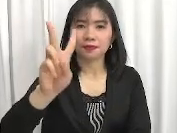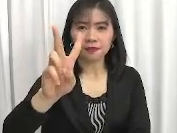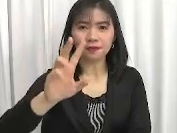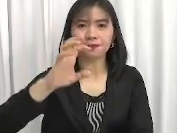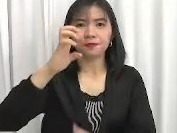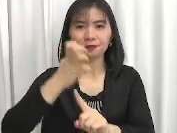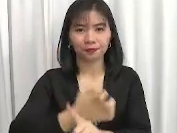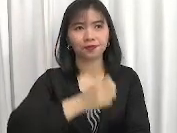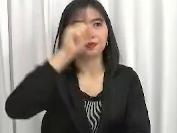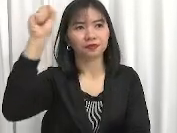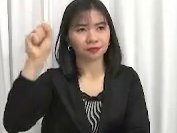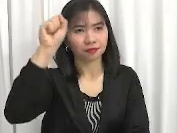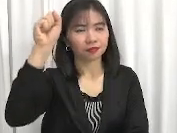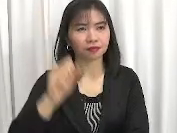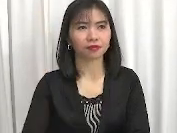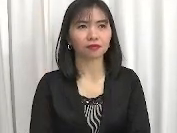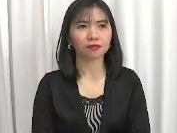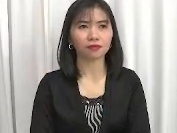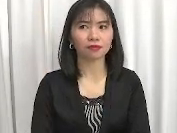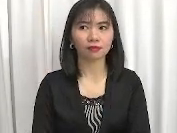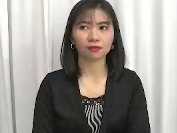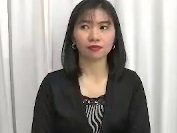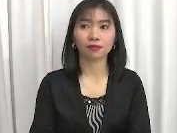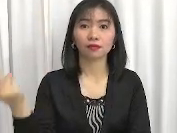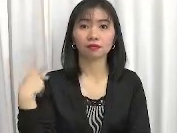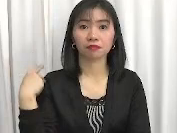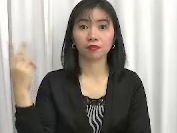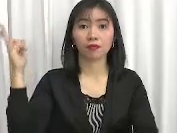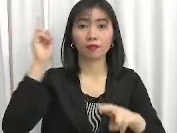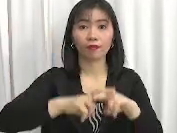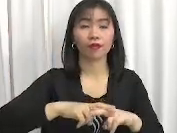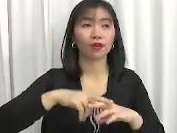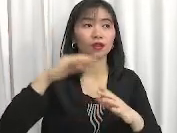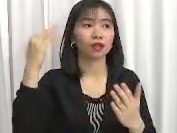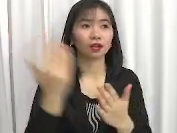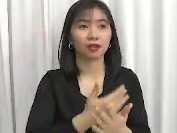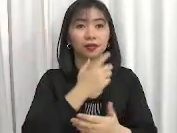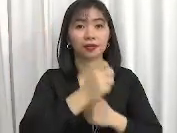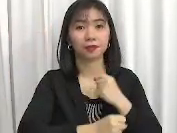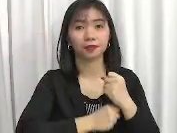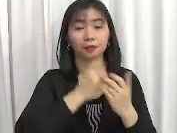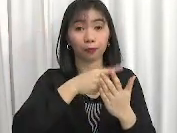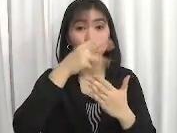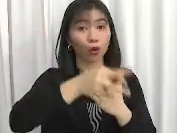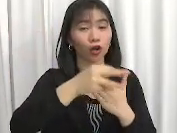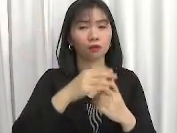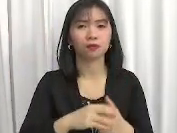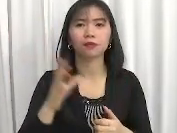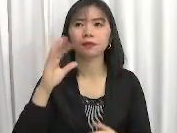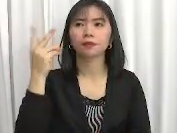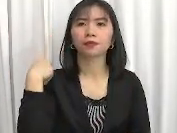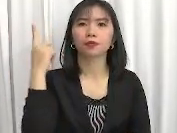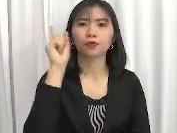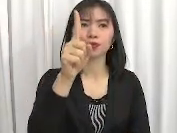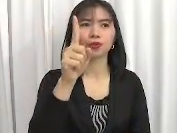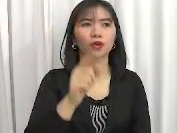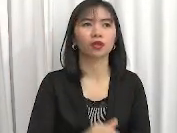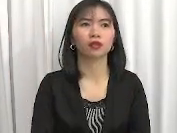Oo. No. Madadagdagan na naman tayo. Abangan. Madadagdagan na naman tayo ng